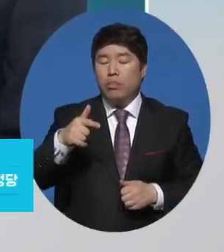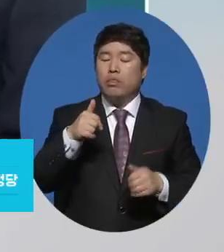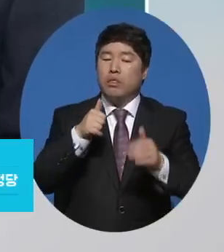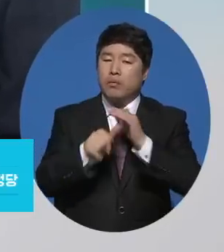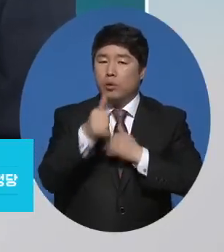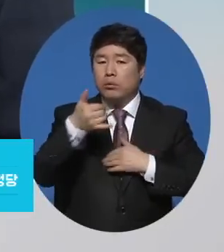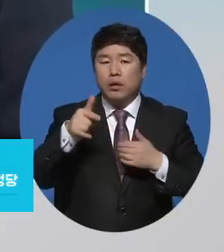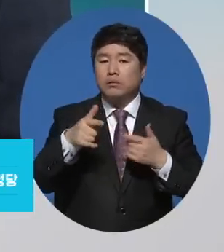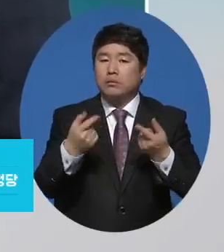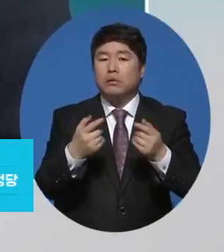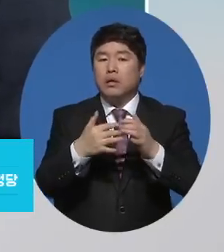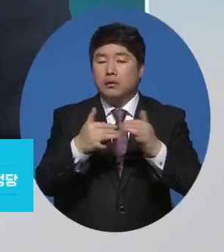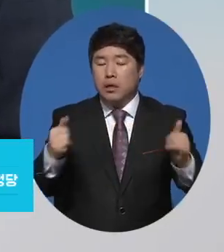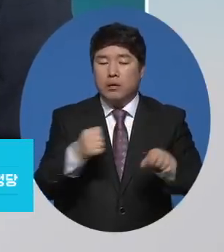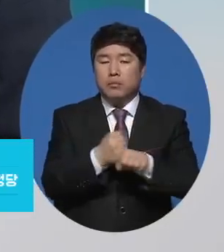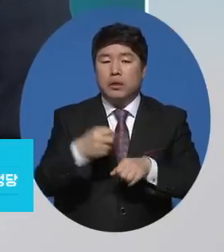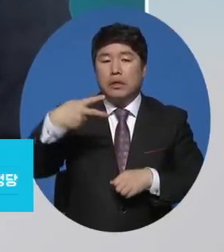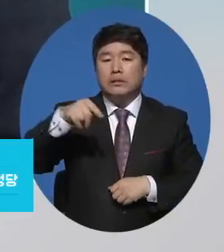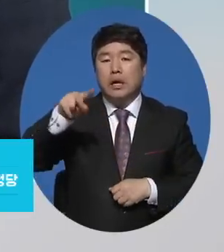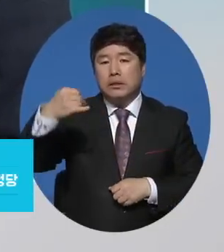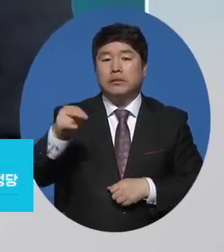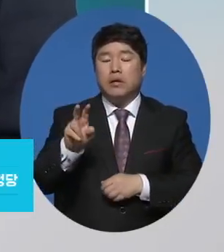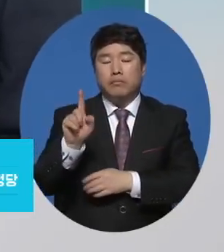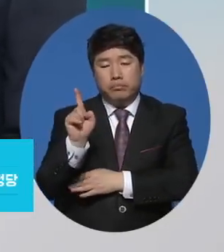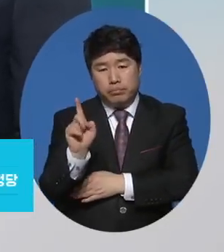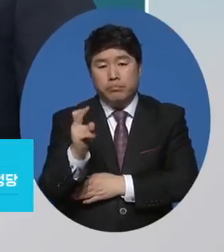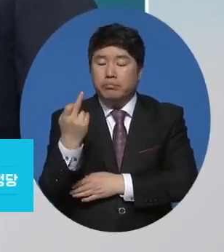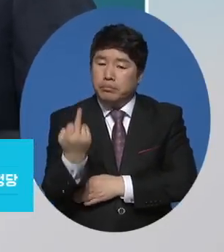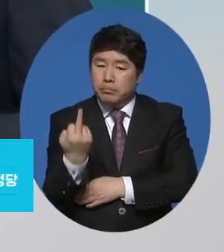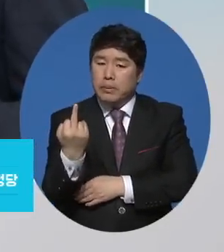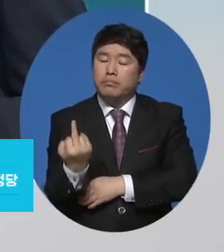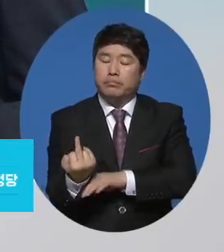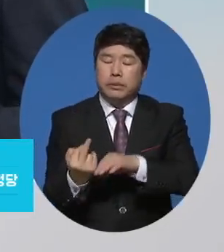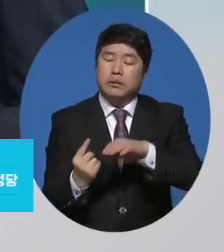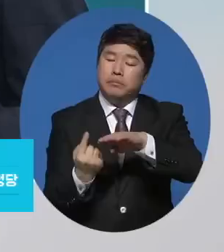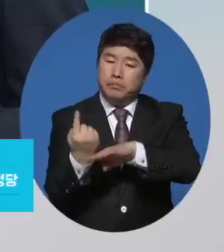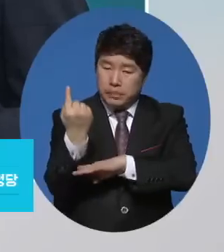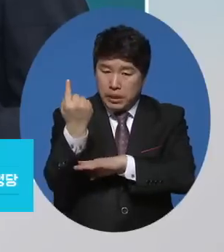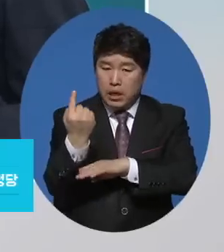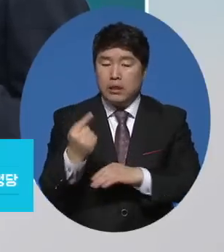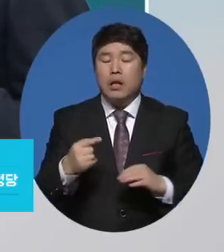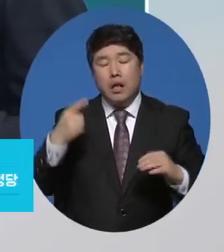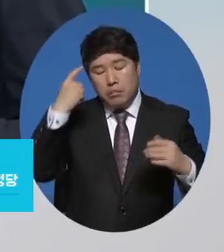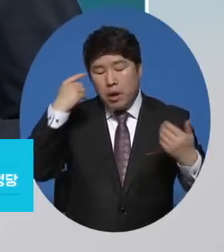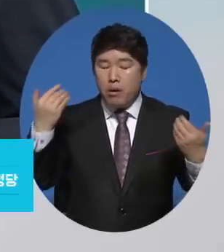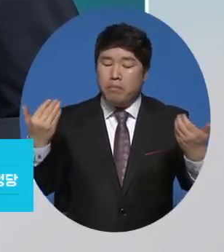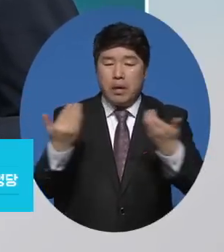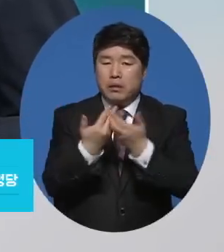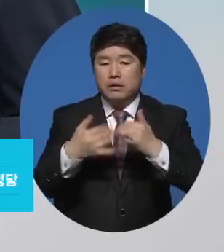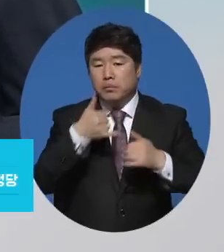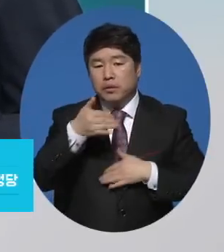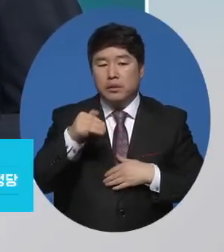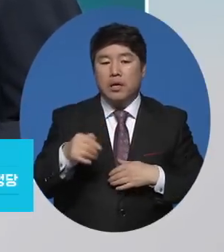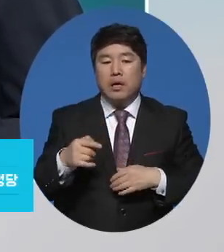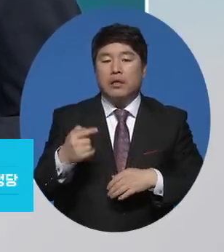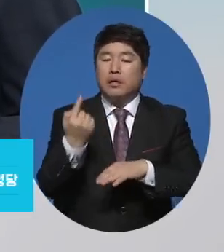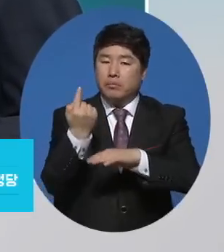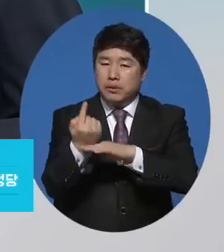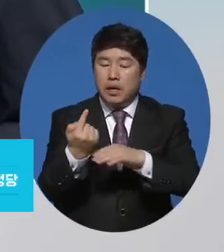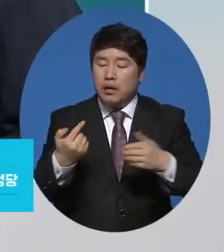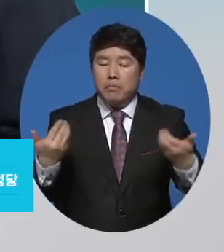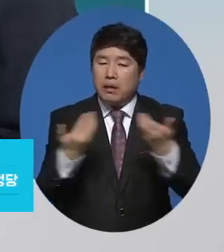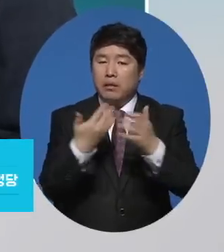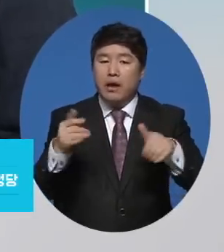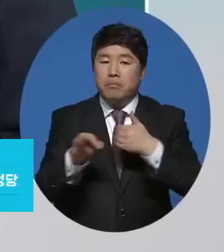아직 사드 반대하고 계시는 분도 계시죠 거기는 그래서 사드 반대하면 연대 못합니까 국민의 당도 국민의